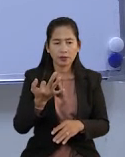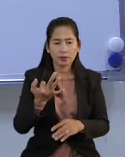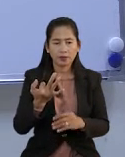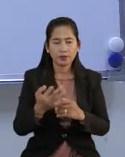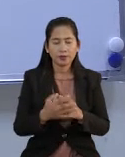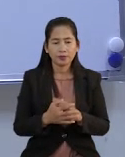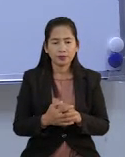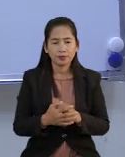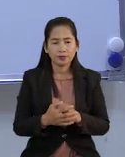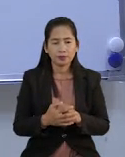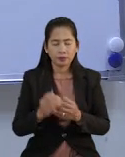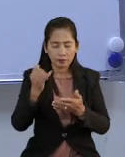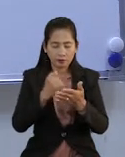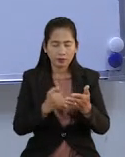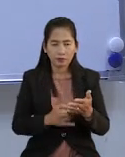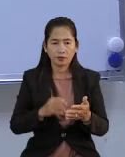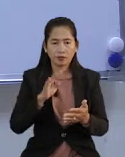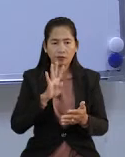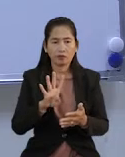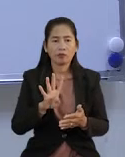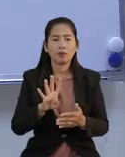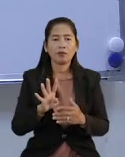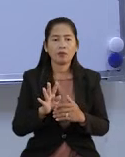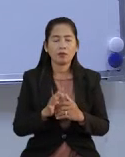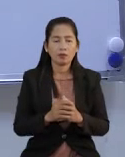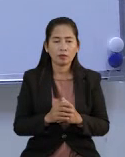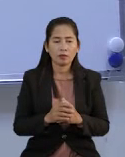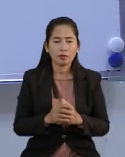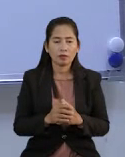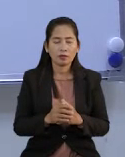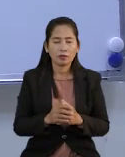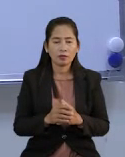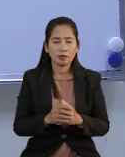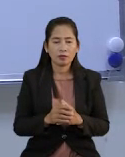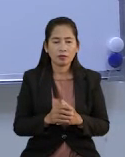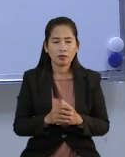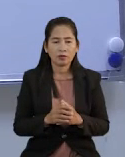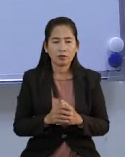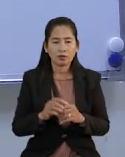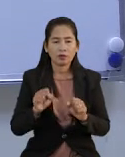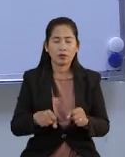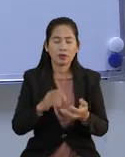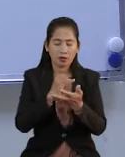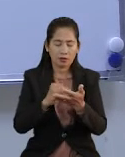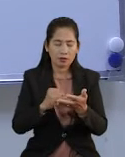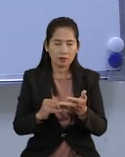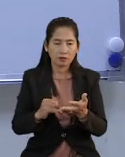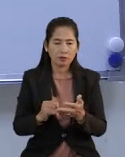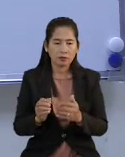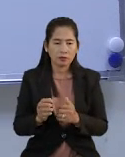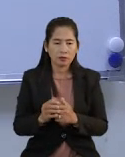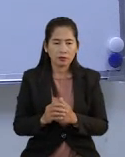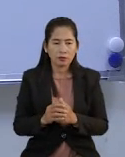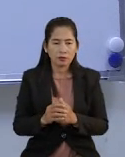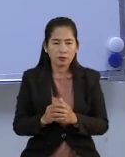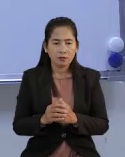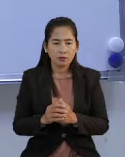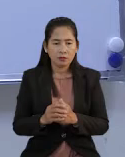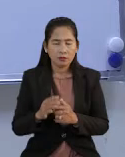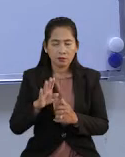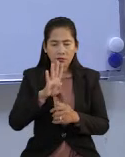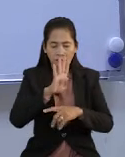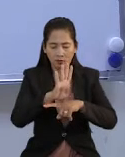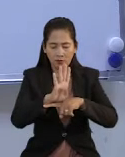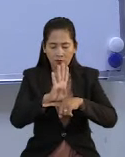chậm này hay nhà kêu cu vô màn nhà kêu cu vô buôn chậm này chẳng dương ai từ xe bán thá